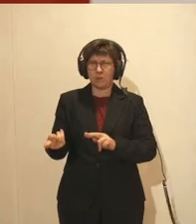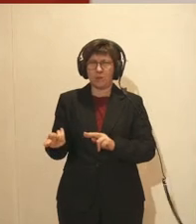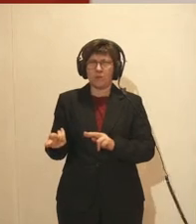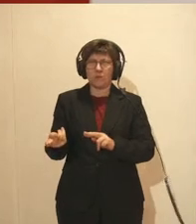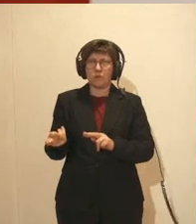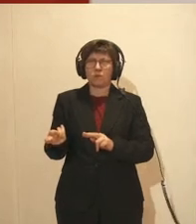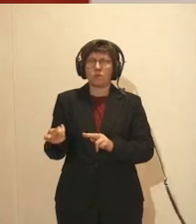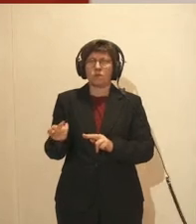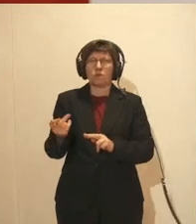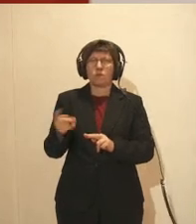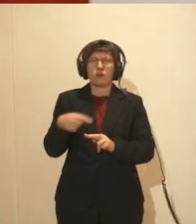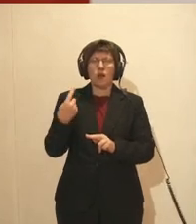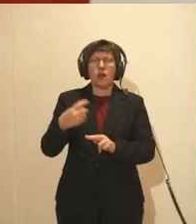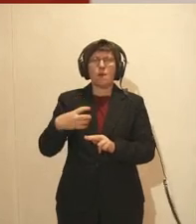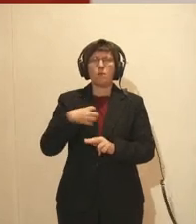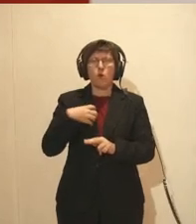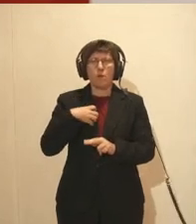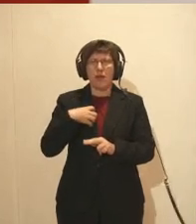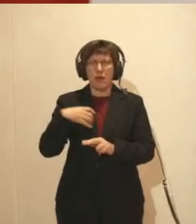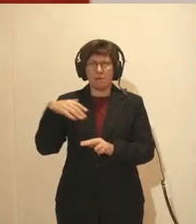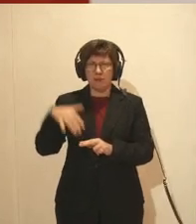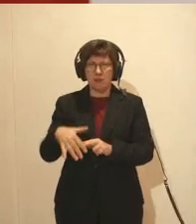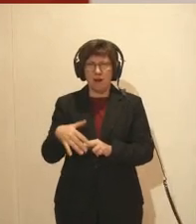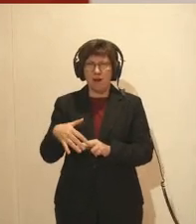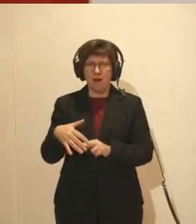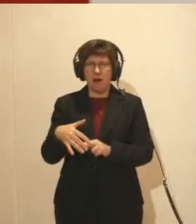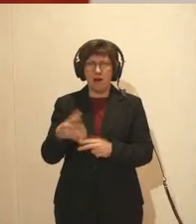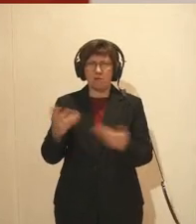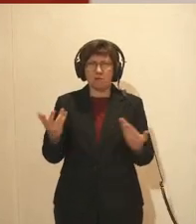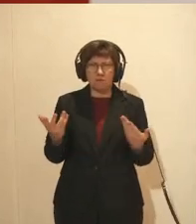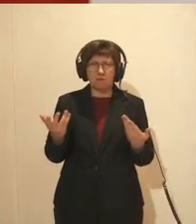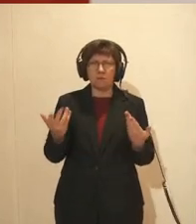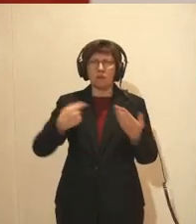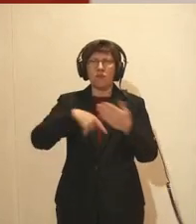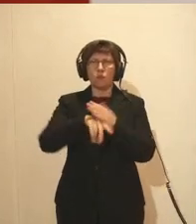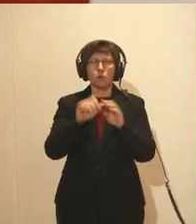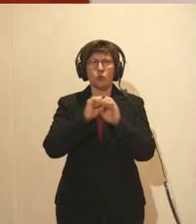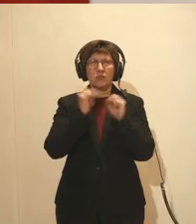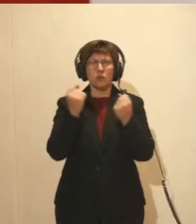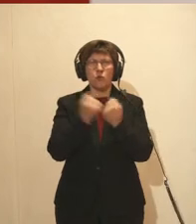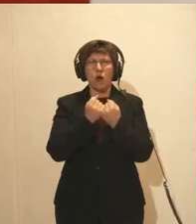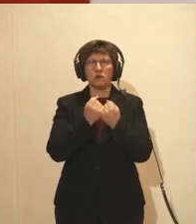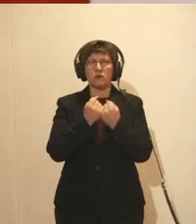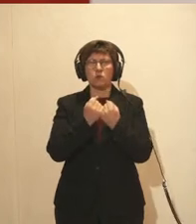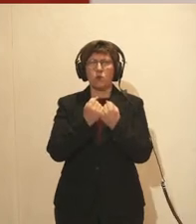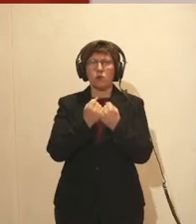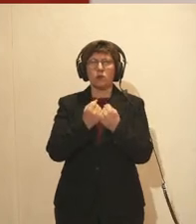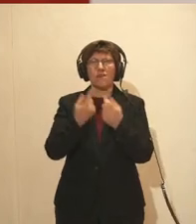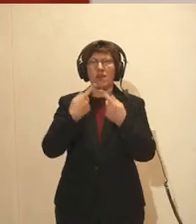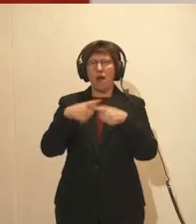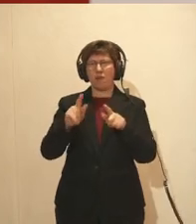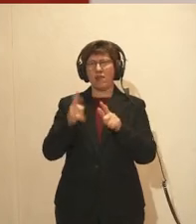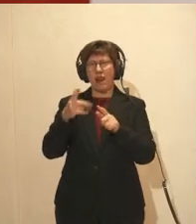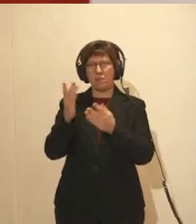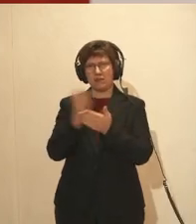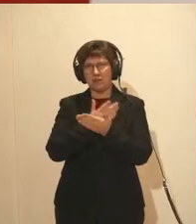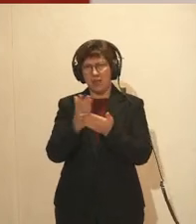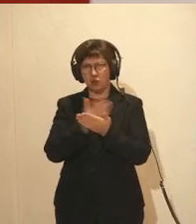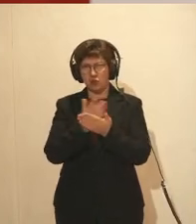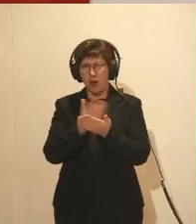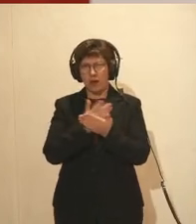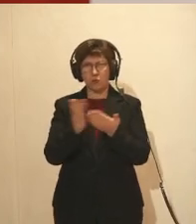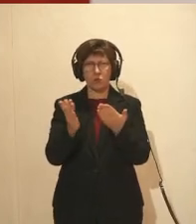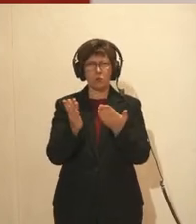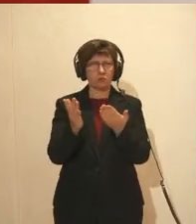dass uns ein problem begegnet weil dadurch eine lage entsteht wo andere lebensentscheidungen irgendwie